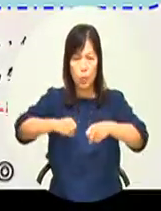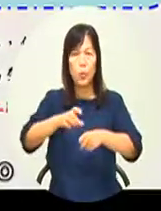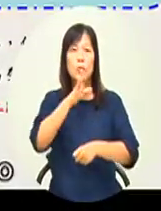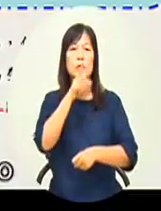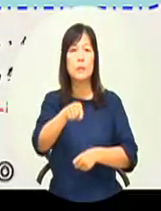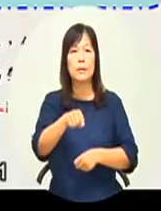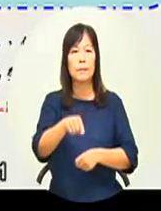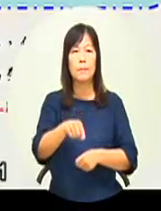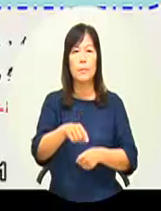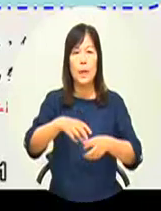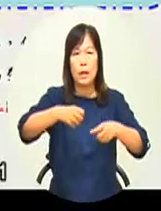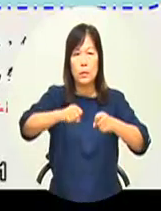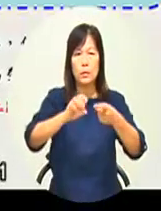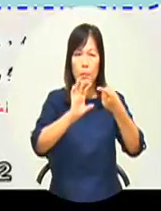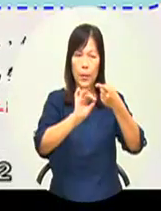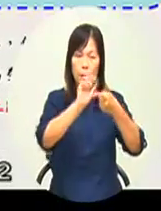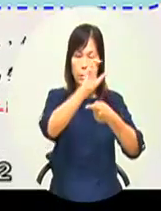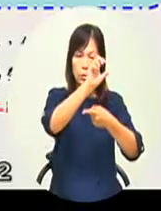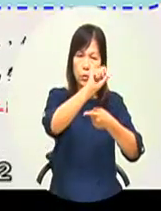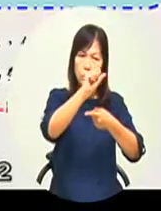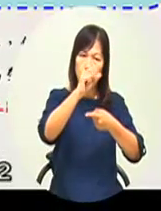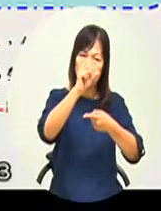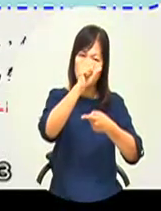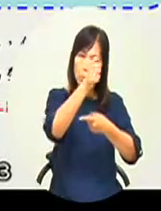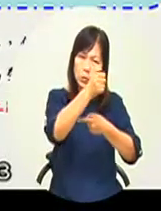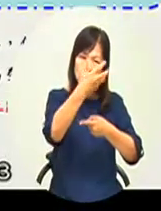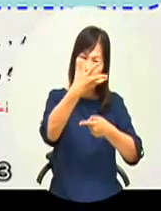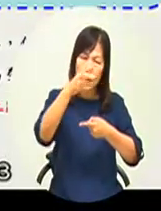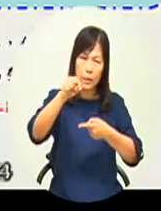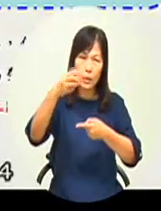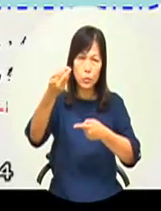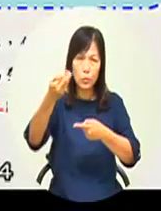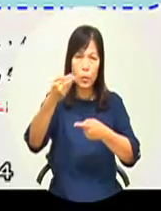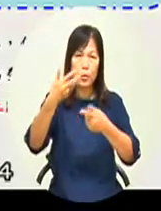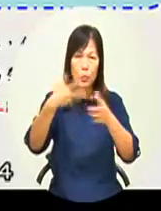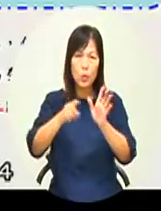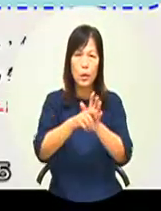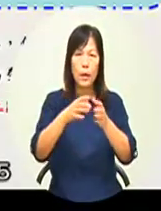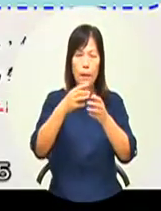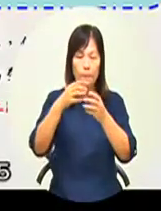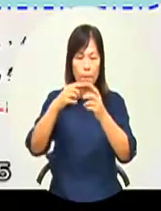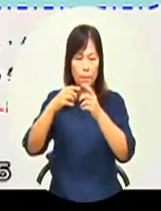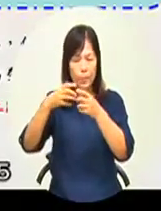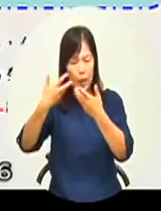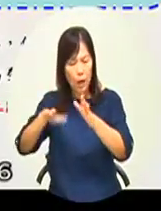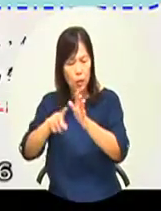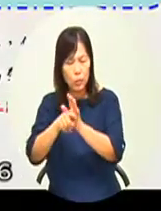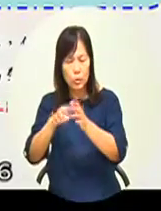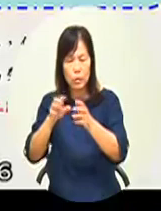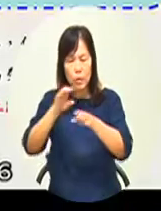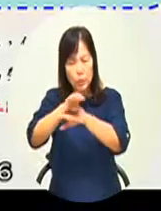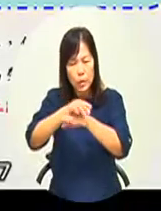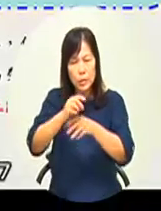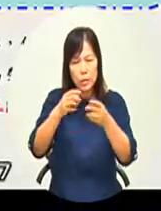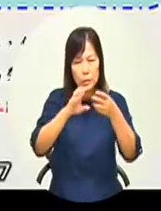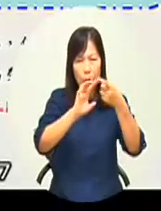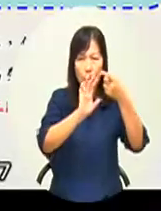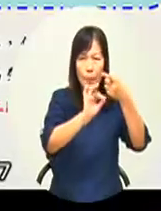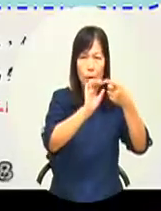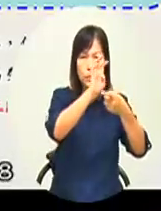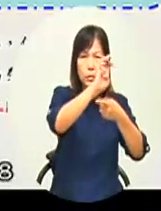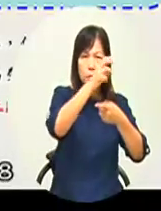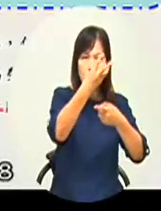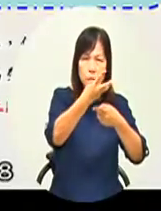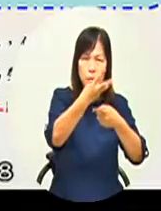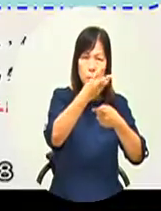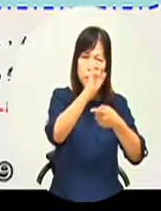机车还是有 58.9% 居高不下，所以说高雄市民有 40.2% 使用小客车。那其实不满意交